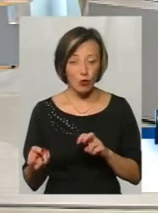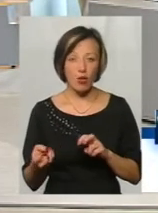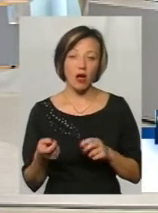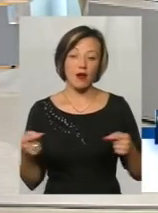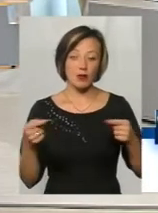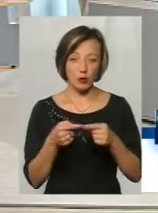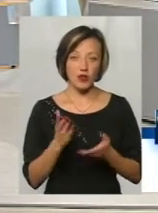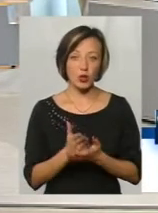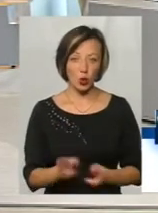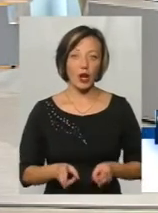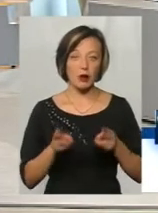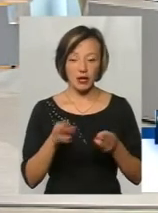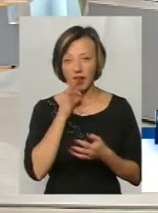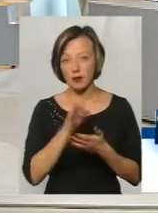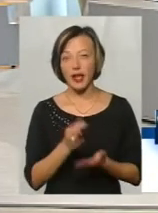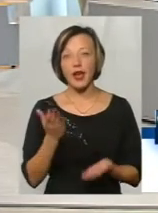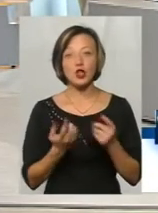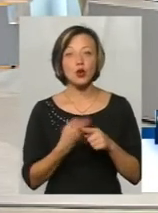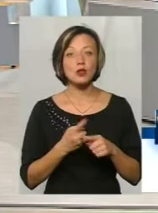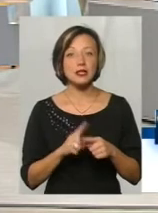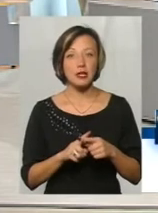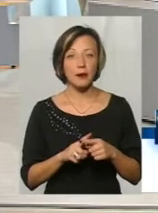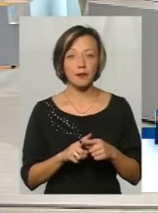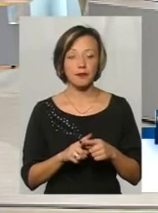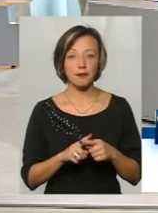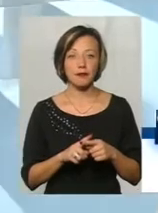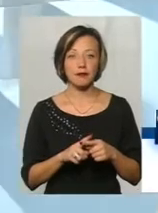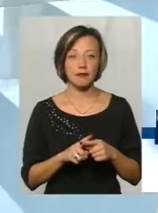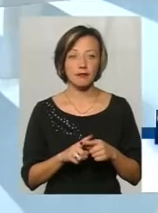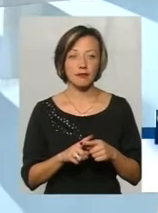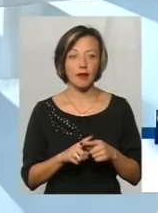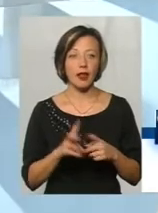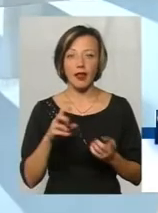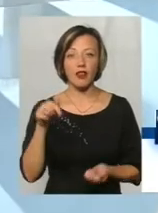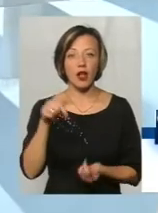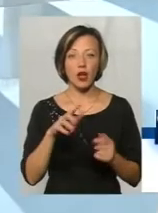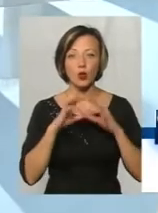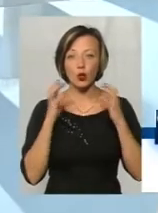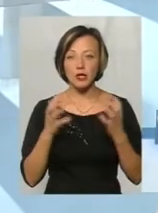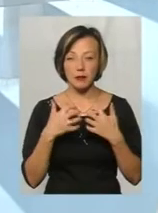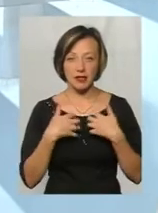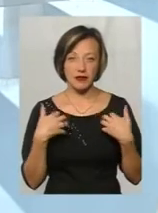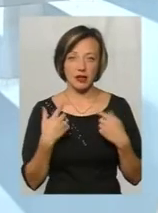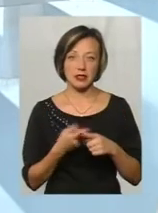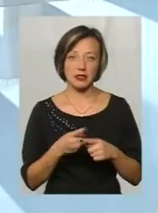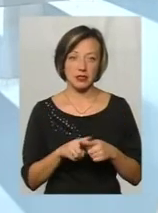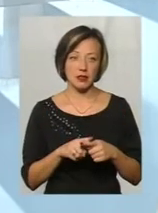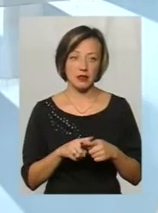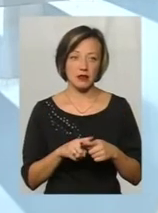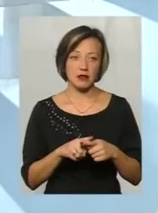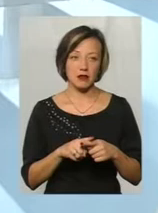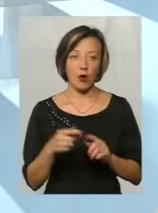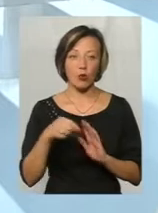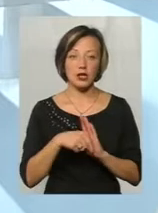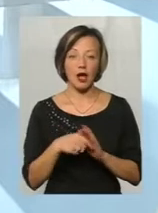відповідно, тут є кримінальна відповідальність. Якщо це, як ви зазначили, просто неналежне утримання тварини, то це містить